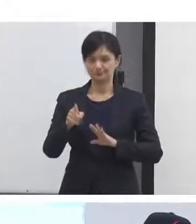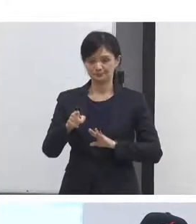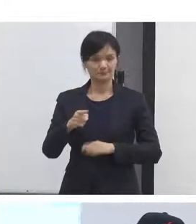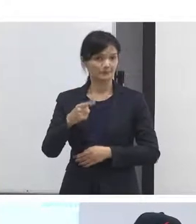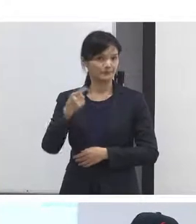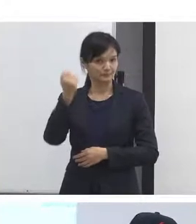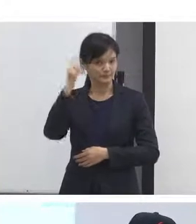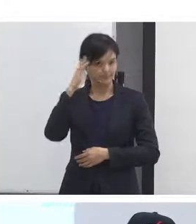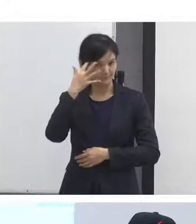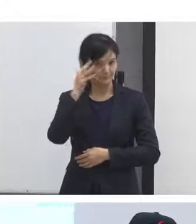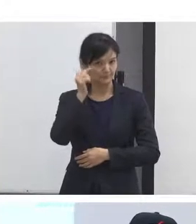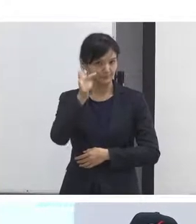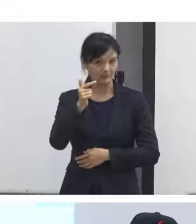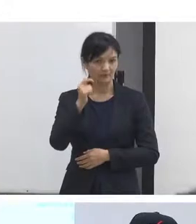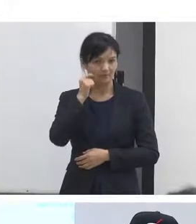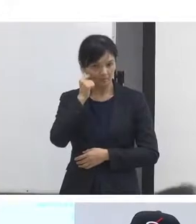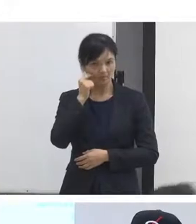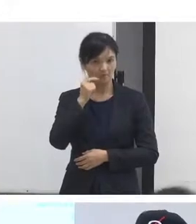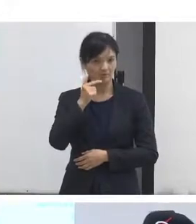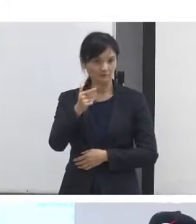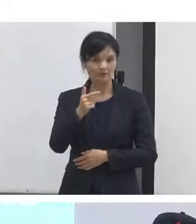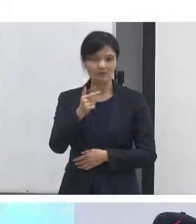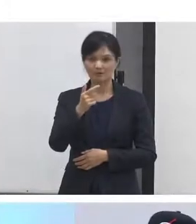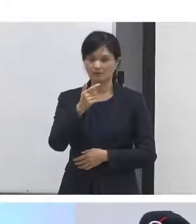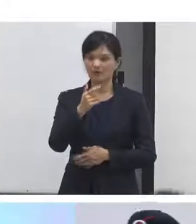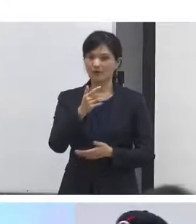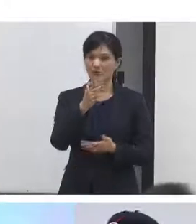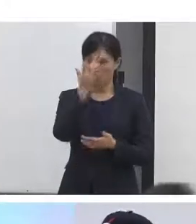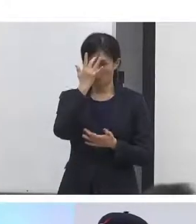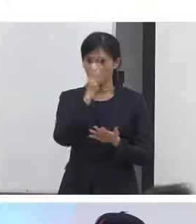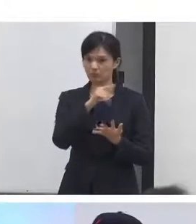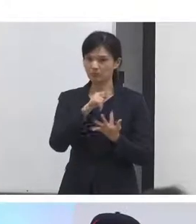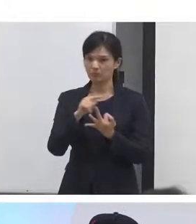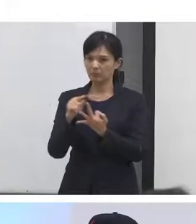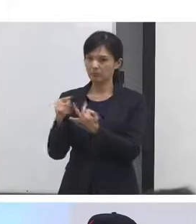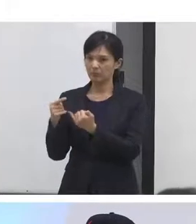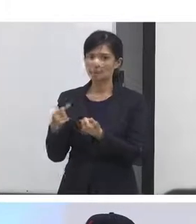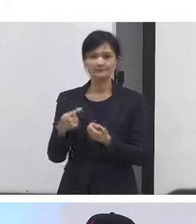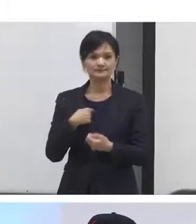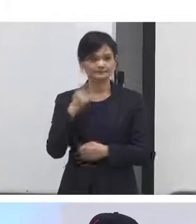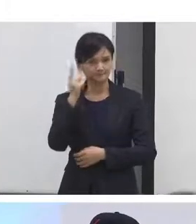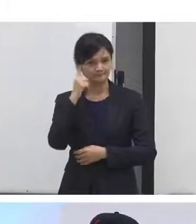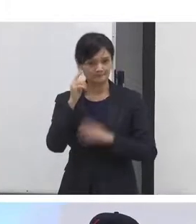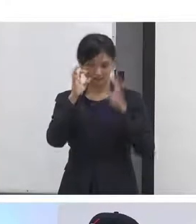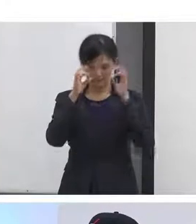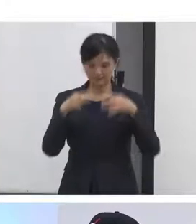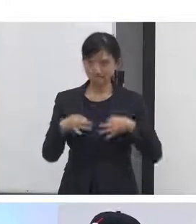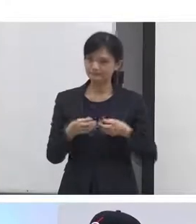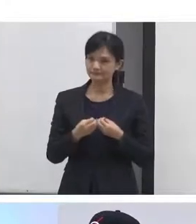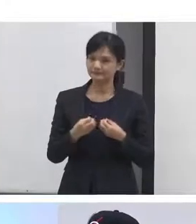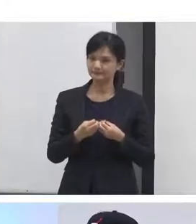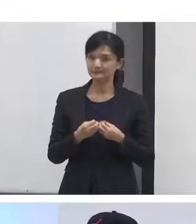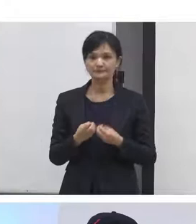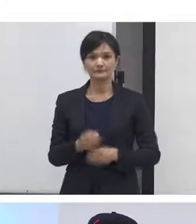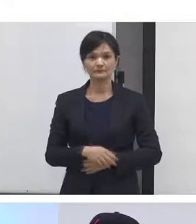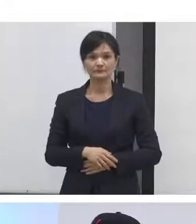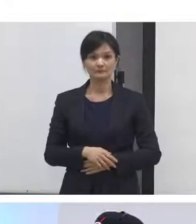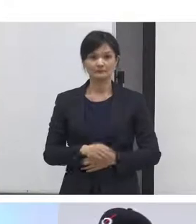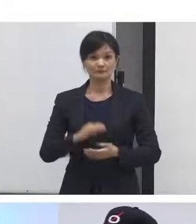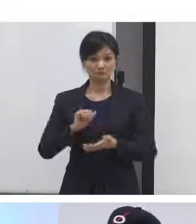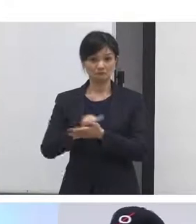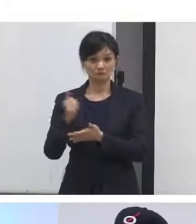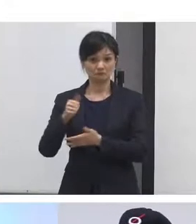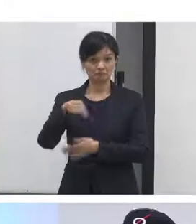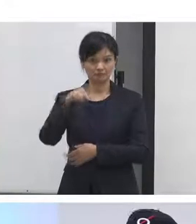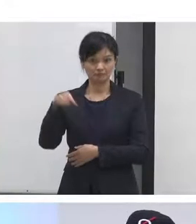实的层面去看这件事情的时候，我到底可以做些什么这样子。那我们一直会觉得说，好像很多的媒体就会觉得很新